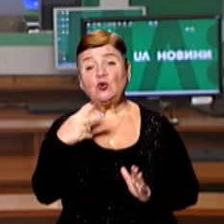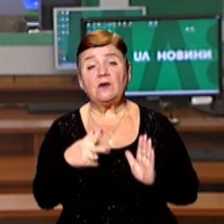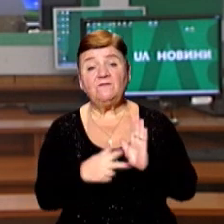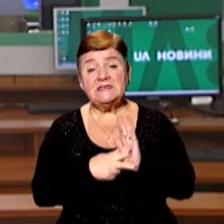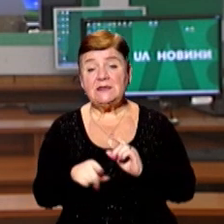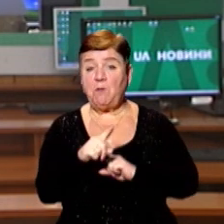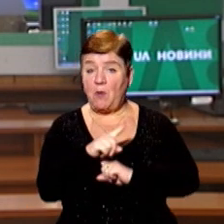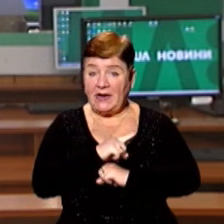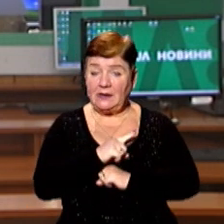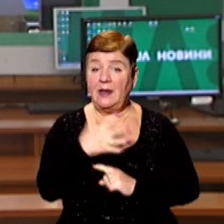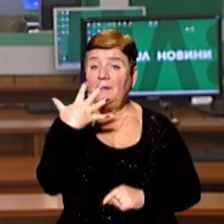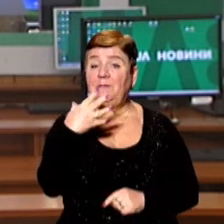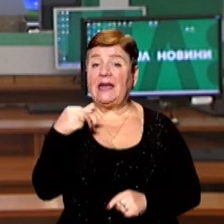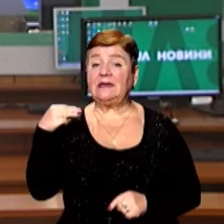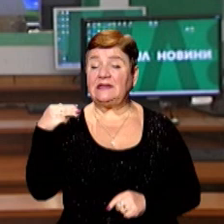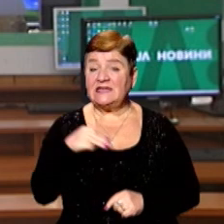померли, одужали